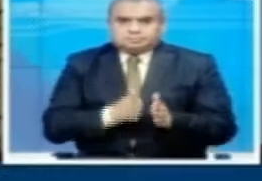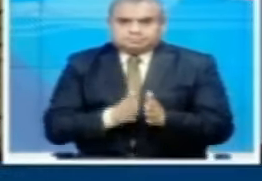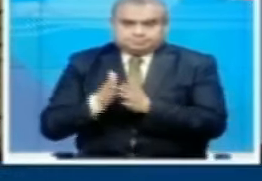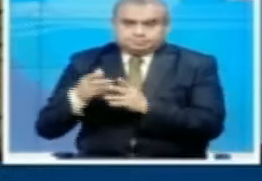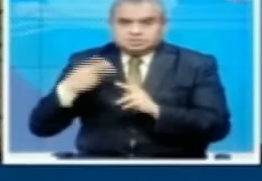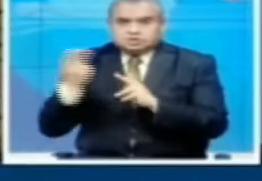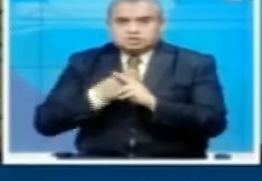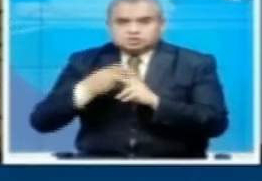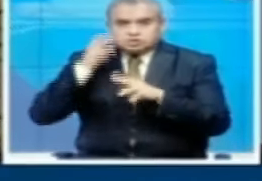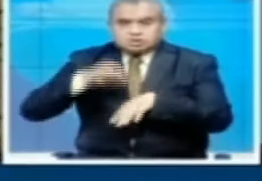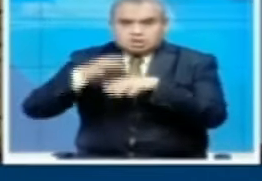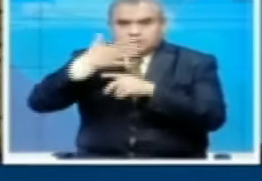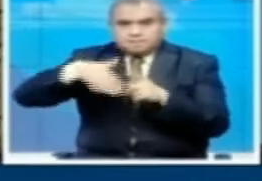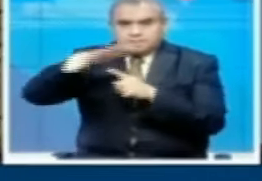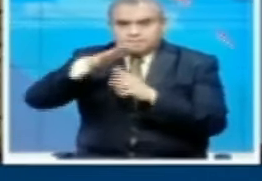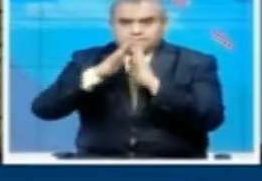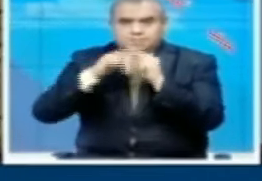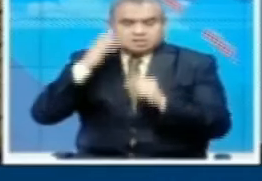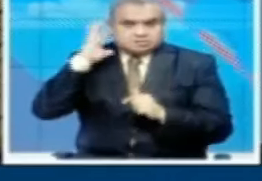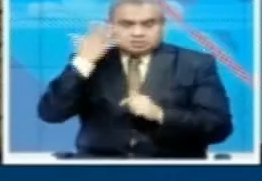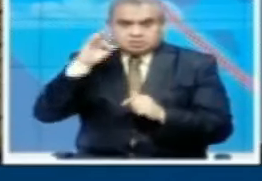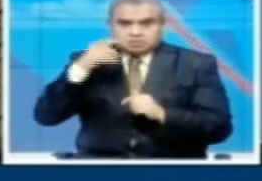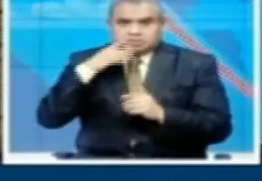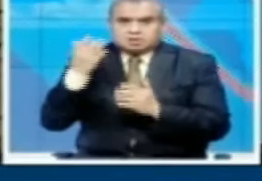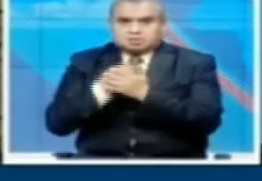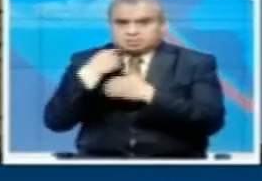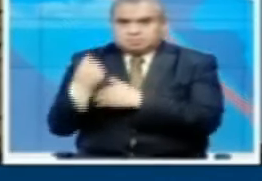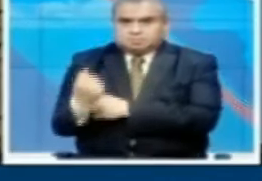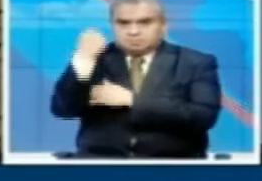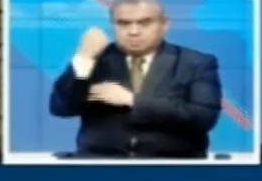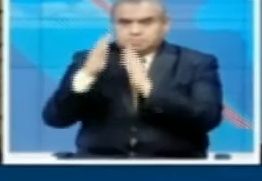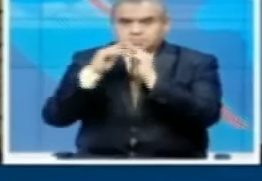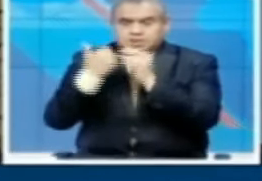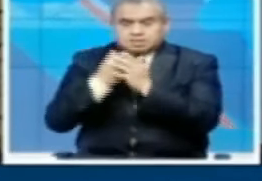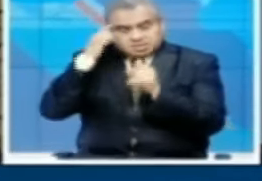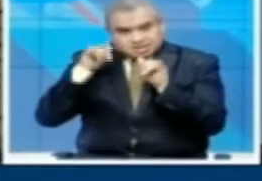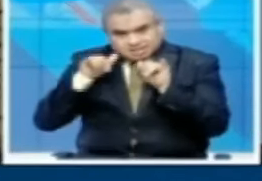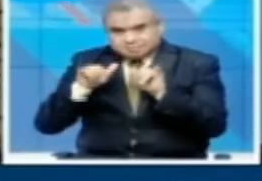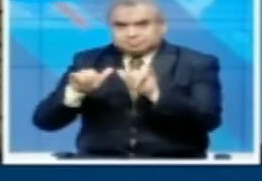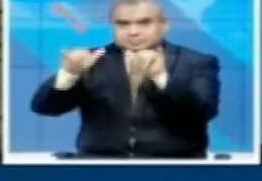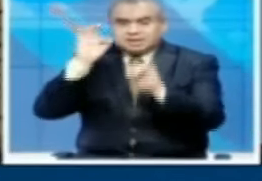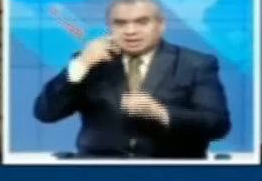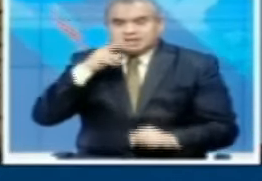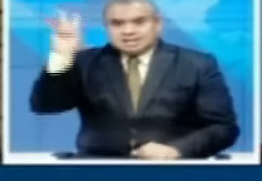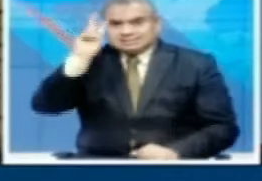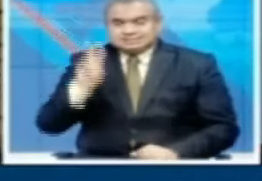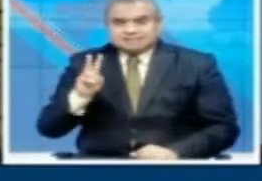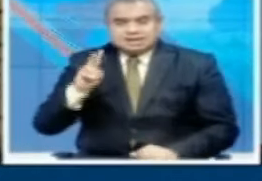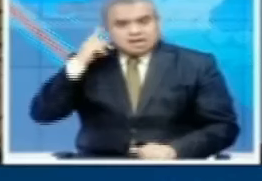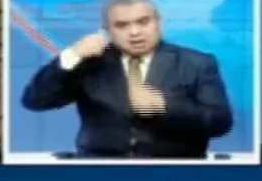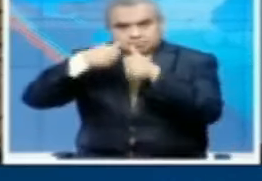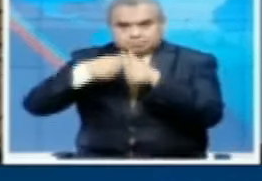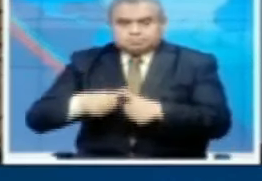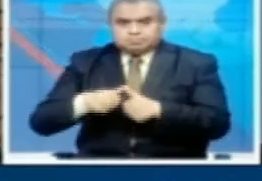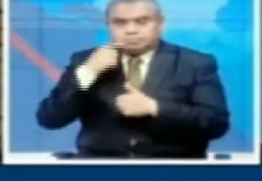شعب مصر الكريم، إن قصة كفاح المصريين من أجل سيناء هي ملحمة